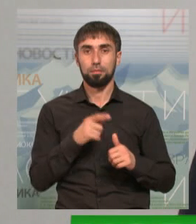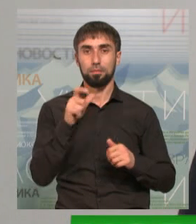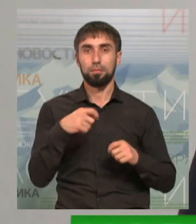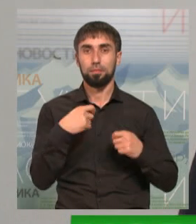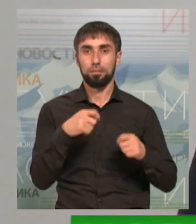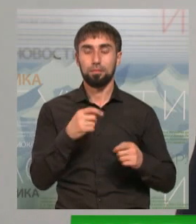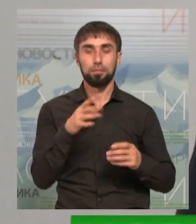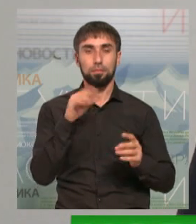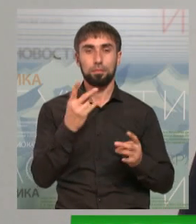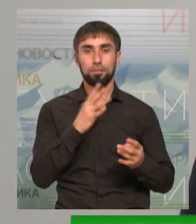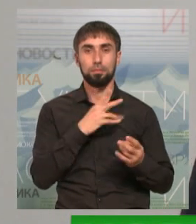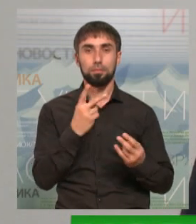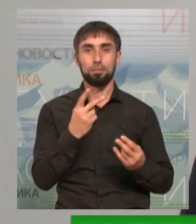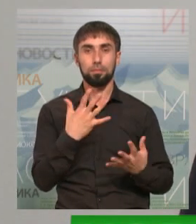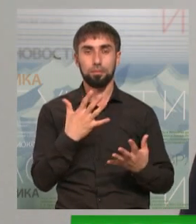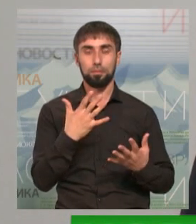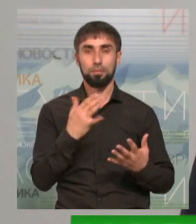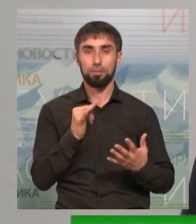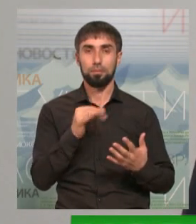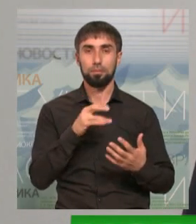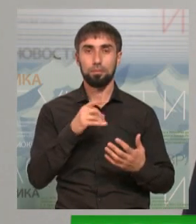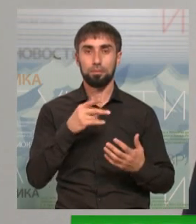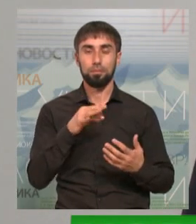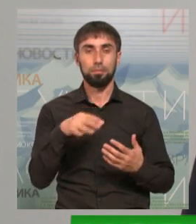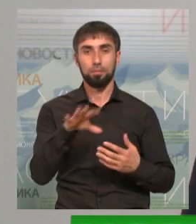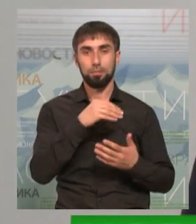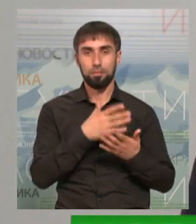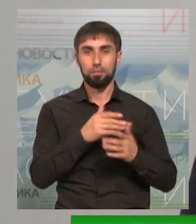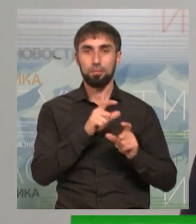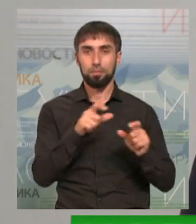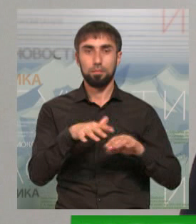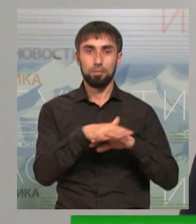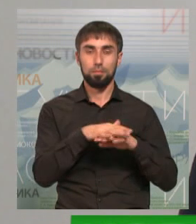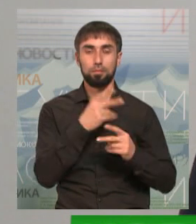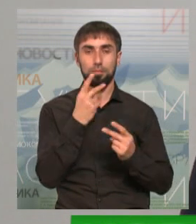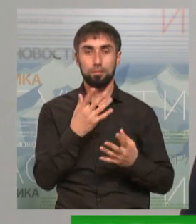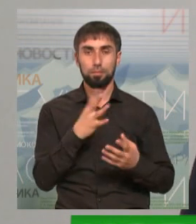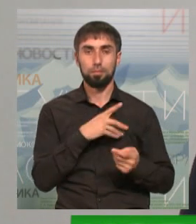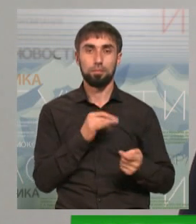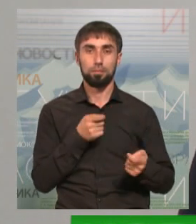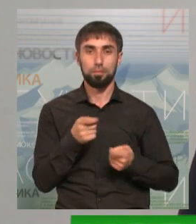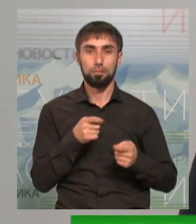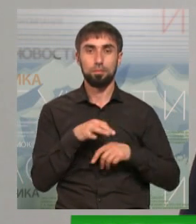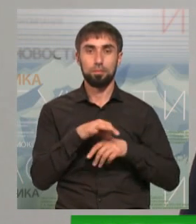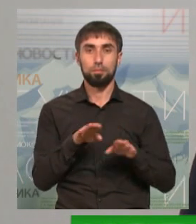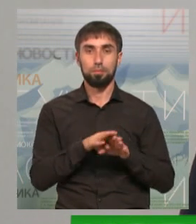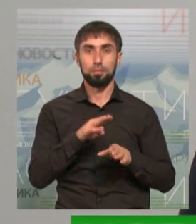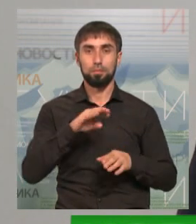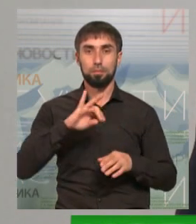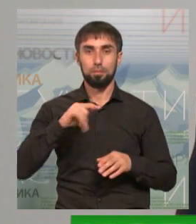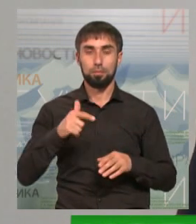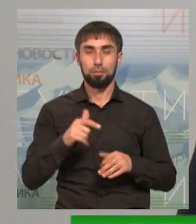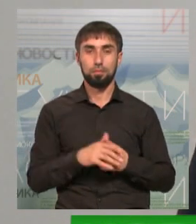открыто, прозрачно, и наша общественность должна это видеть, знать и контролировать в первую очередь проведение такого рода торгов, потому что